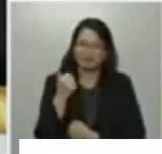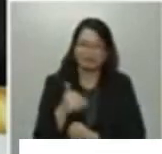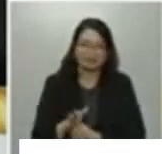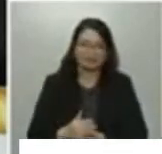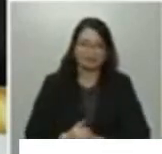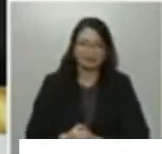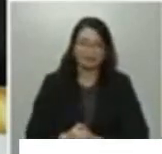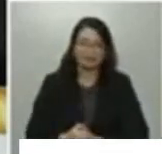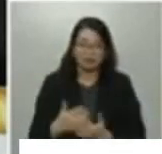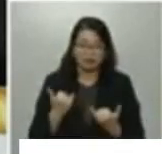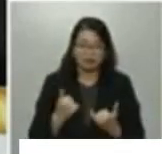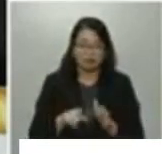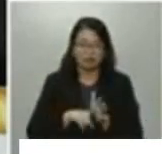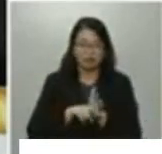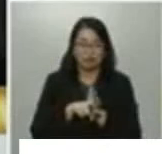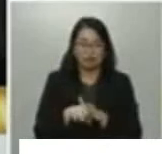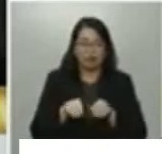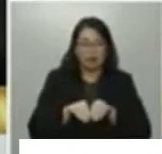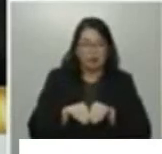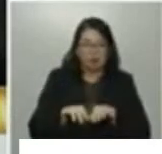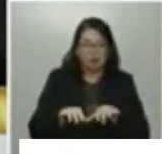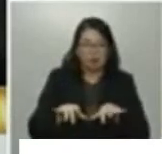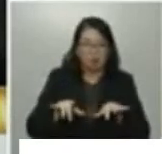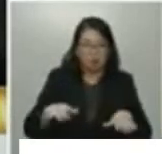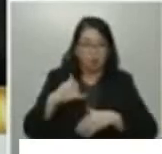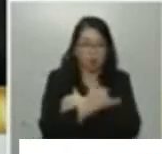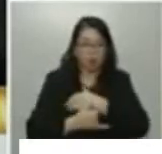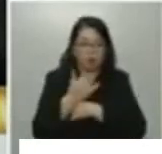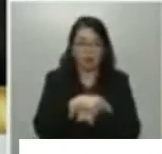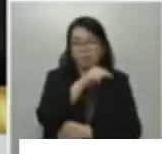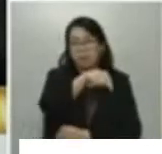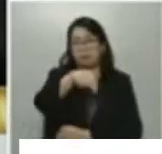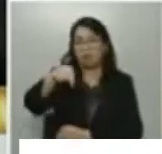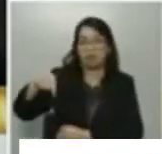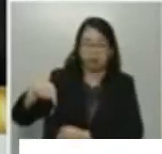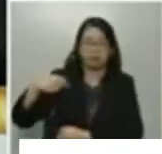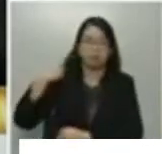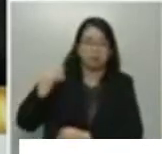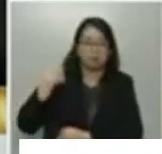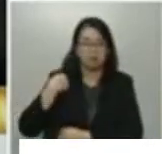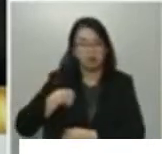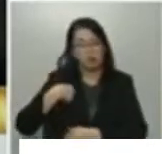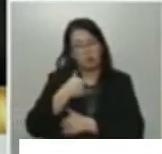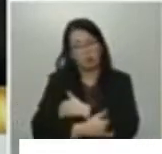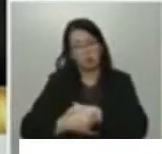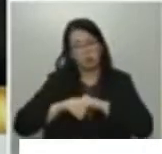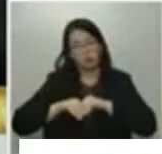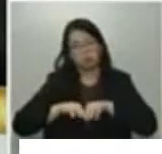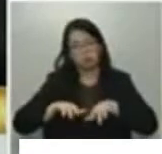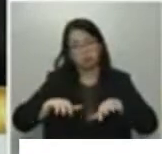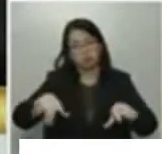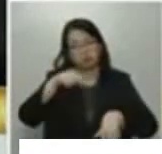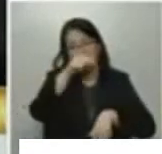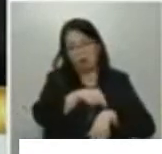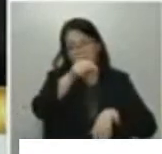การกระจายเชื้อก็ไปได้หลายประเทศก็เพราะว่าโรคนี้กระจายเชื้ออย่างรุนแรงครับการติดต่